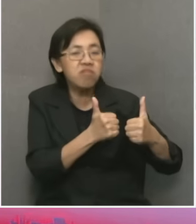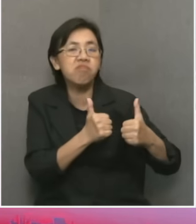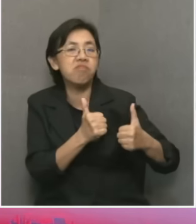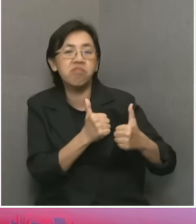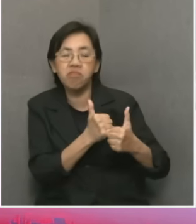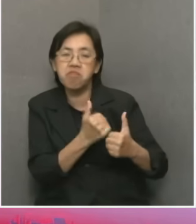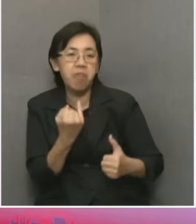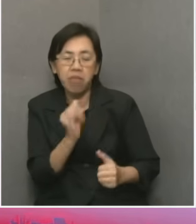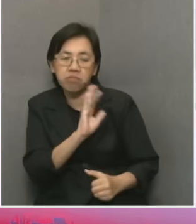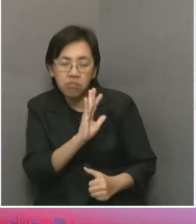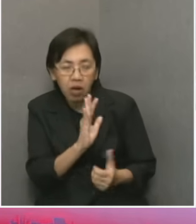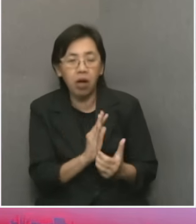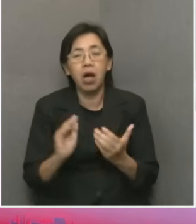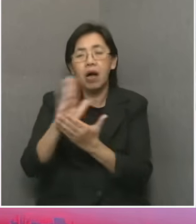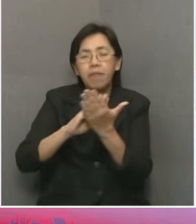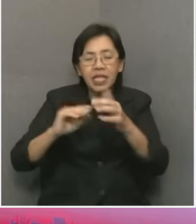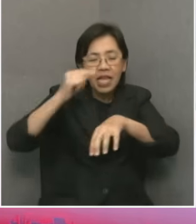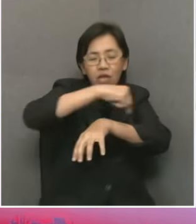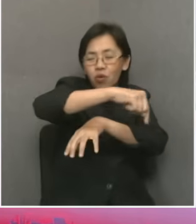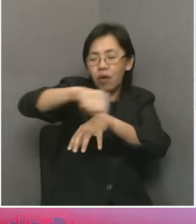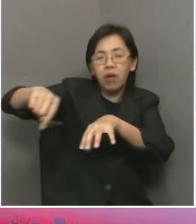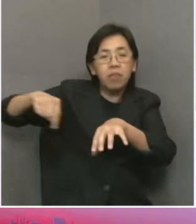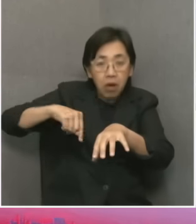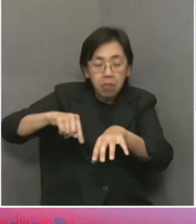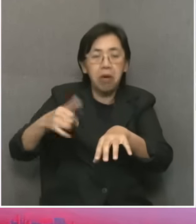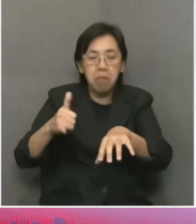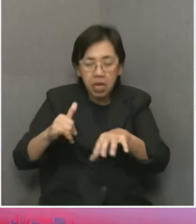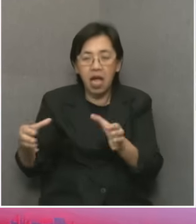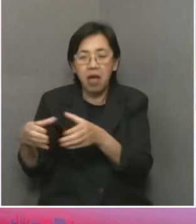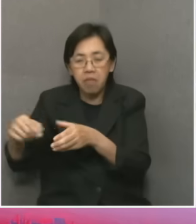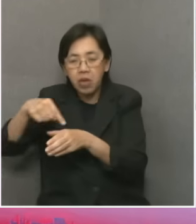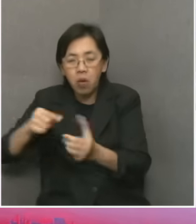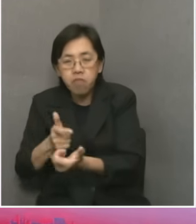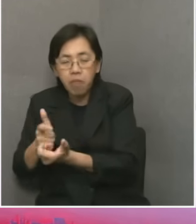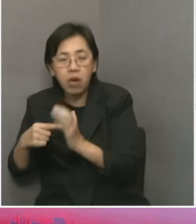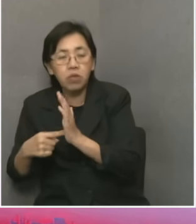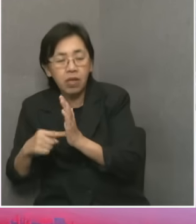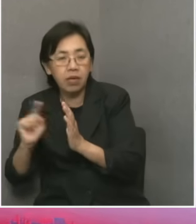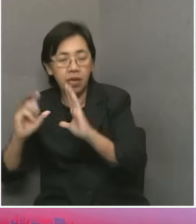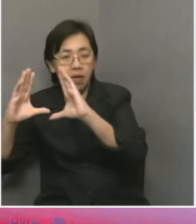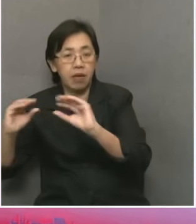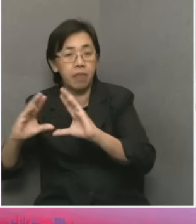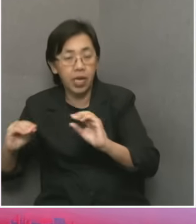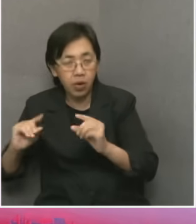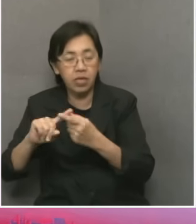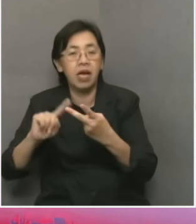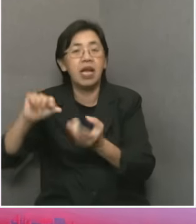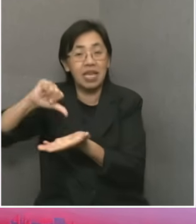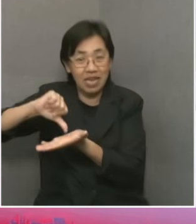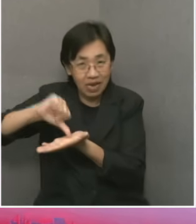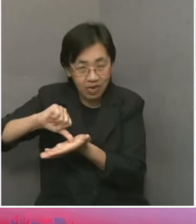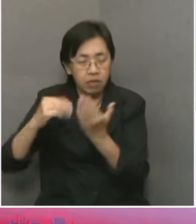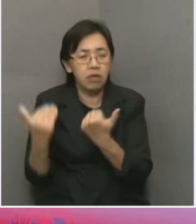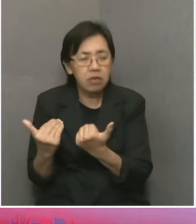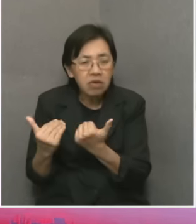ไปที่ประเทศใกล้เคียงด้วยที่มีกลุ่มกองกำลังอยู่ในประเทศของตัวเองนะคะไม่ว่าจะเป็นทั้งเลบานอนรวมถึงอิหร่านด้วยนะคะที่ตอน